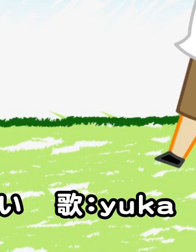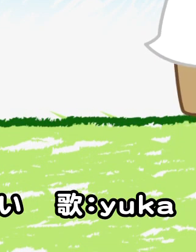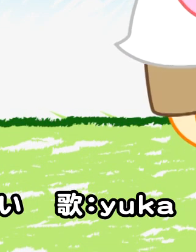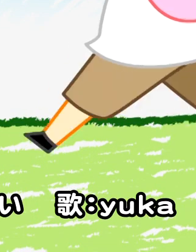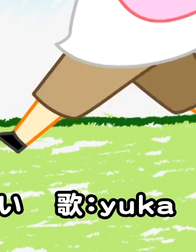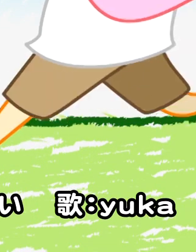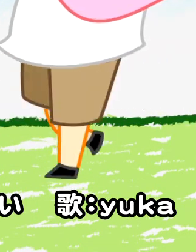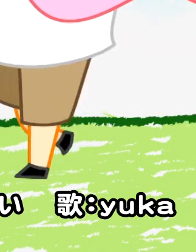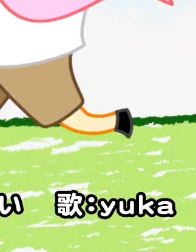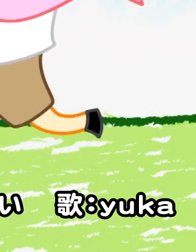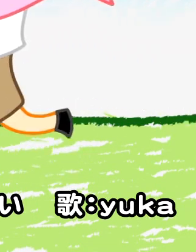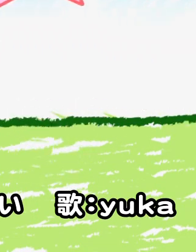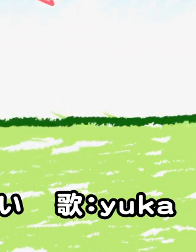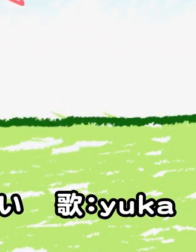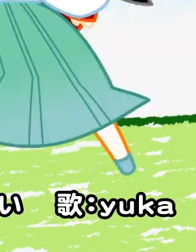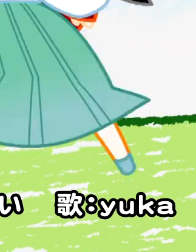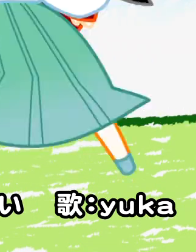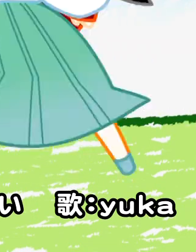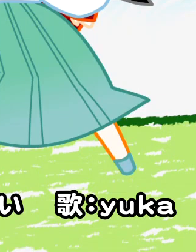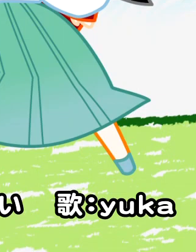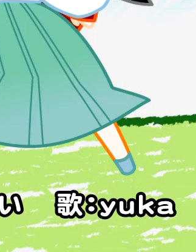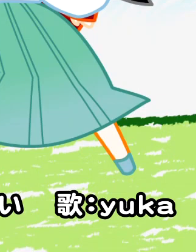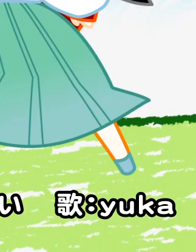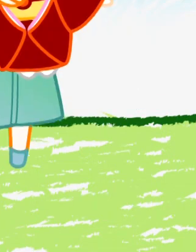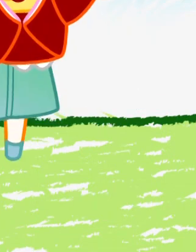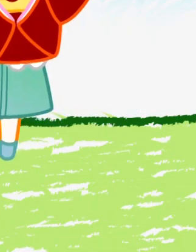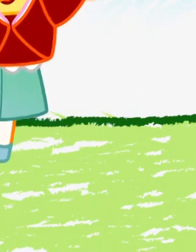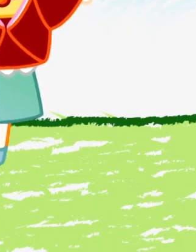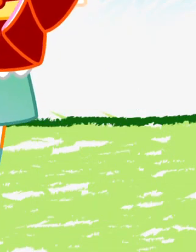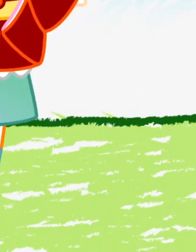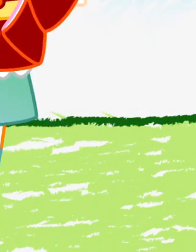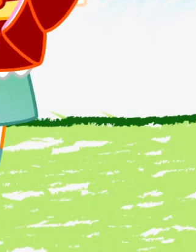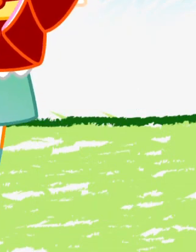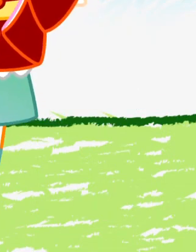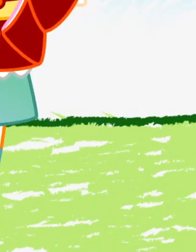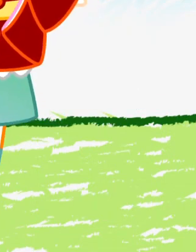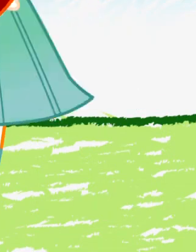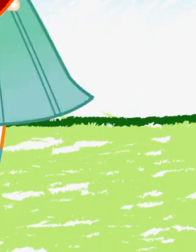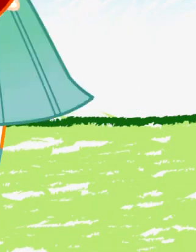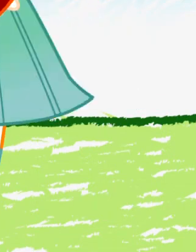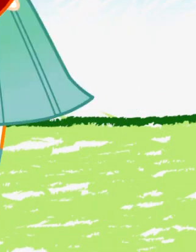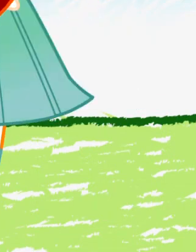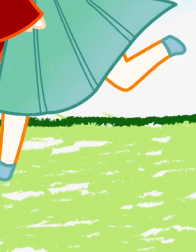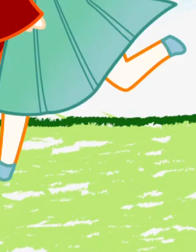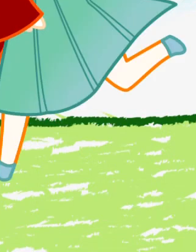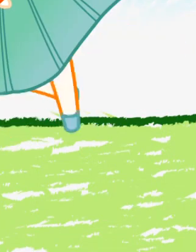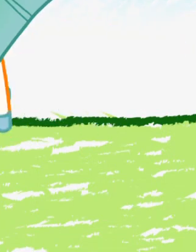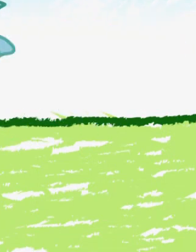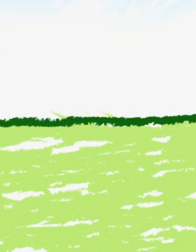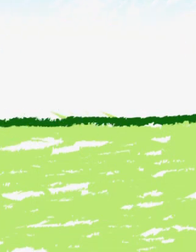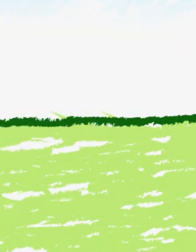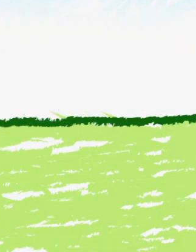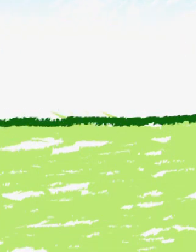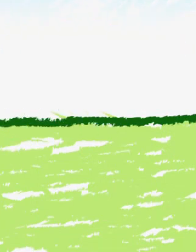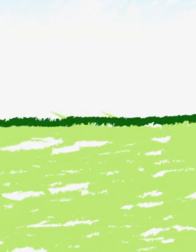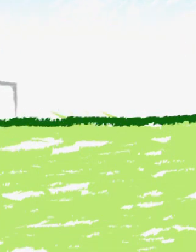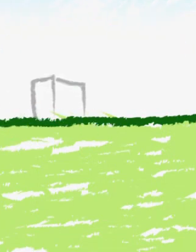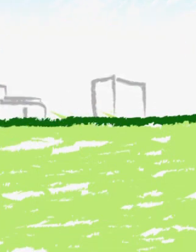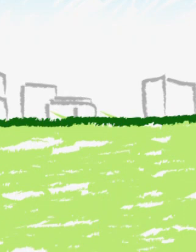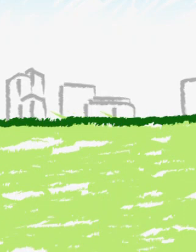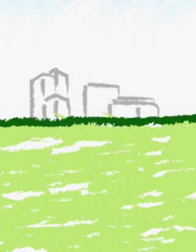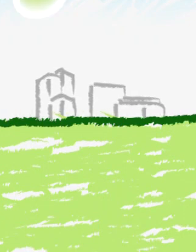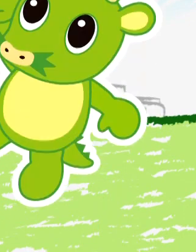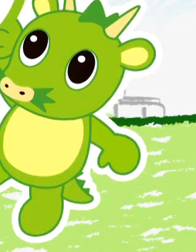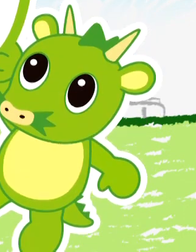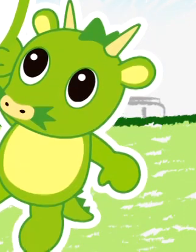びのび暮らせる街、未来に向かって伸びて伸びてゆく